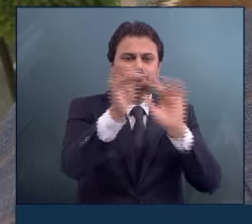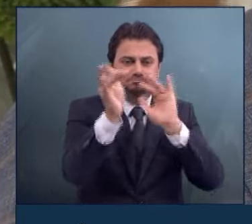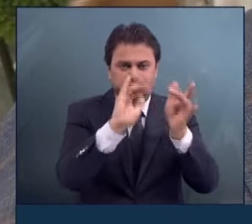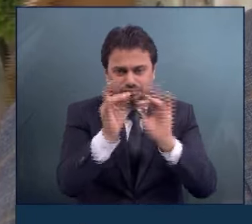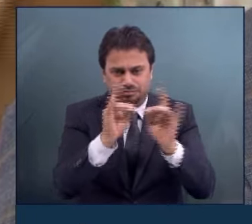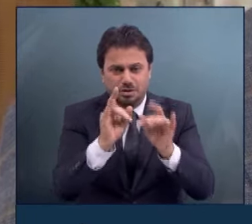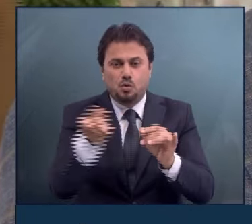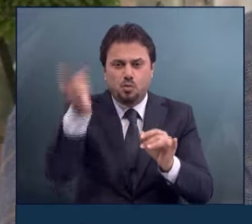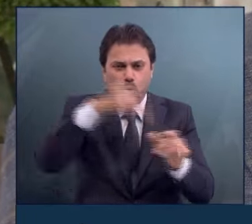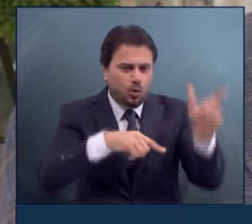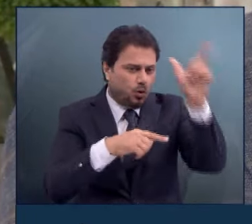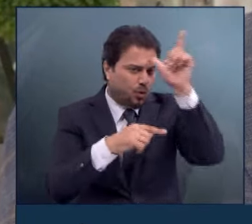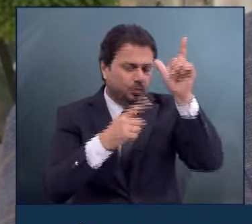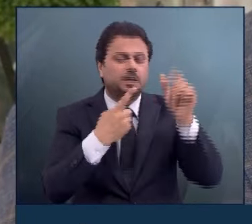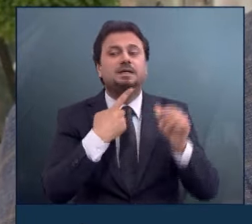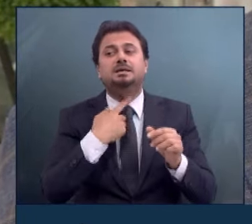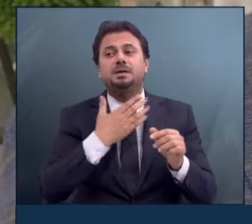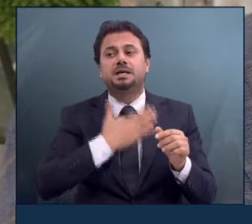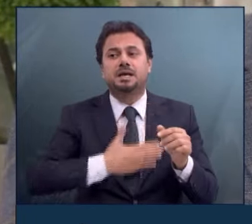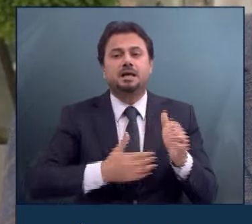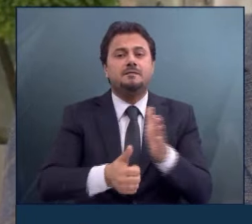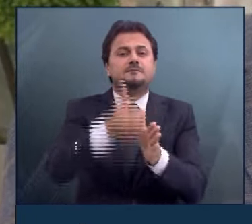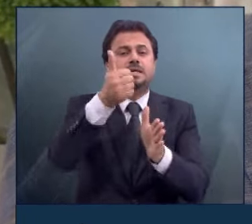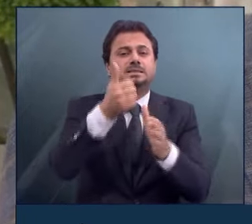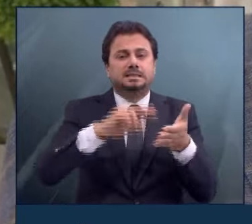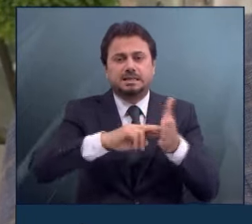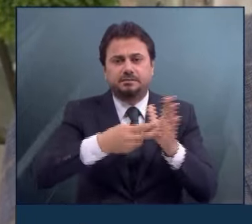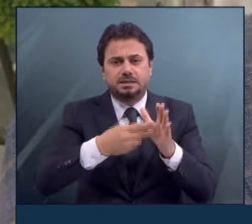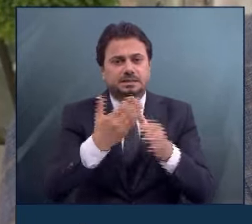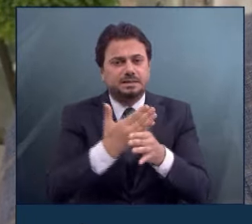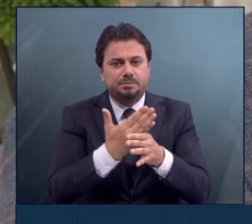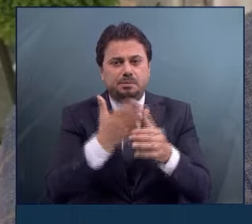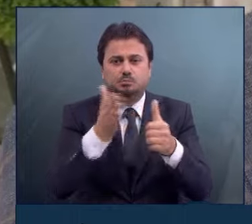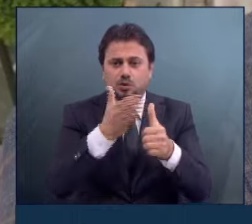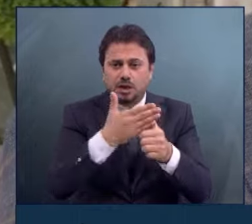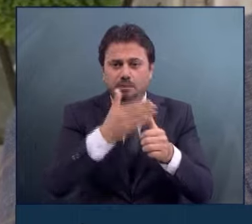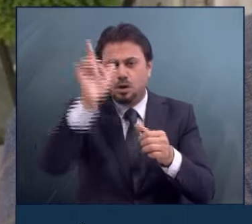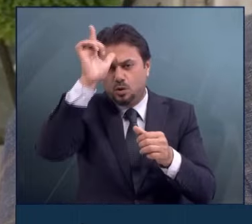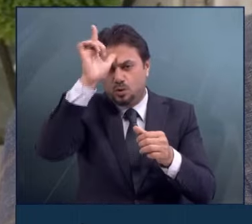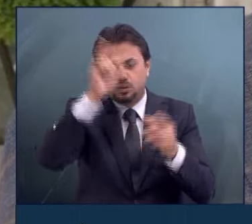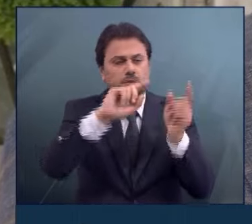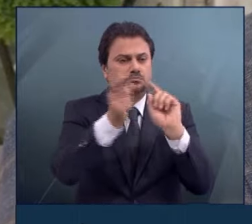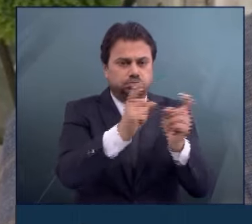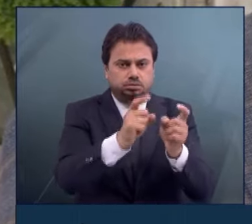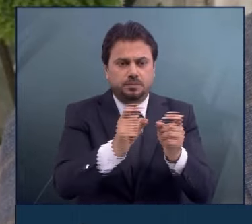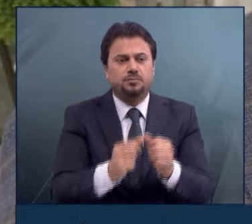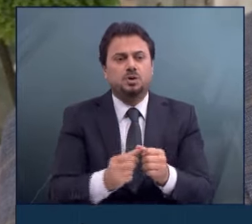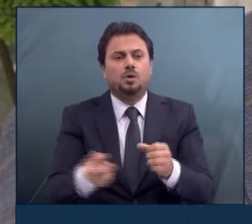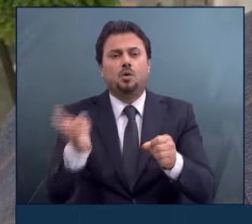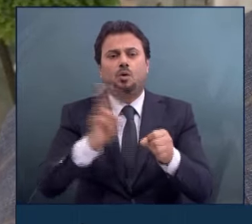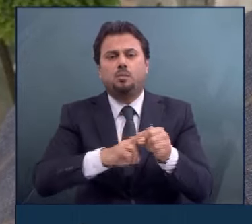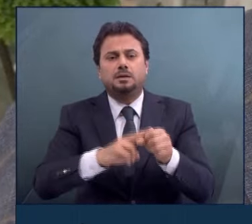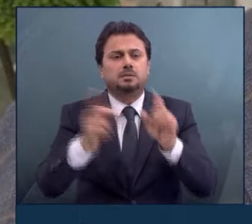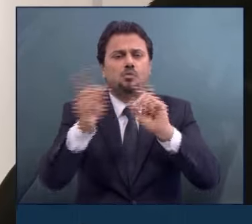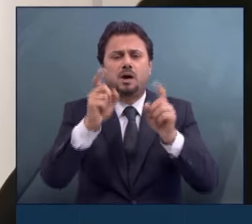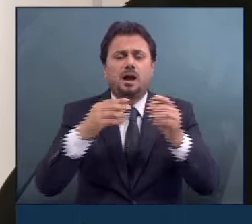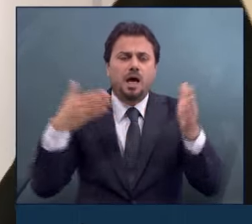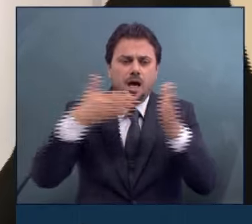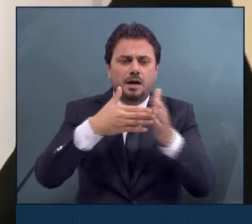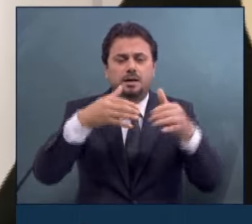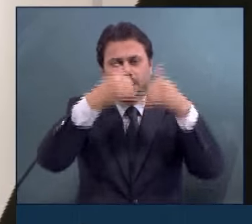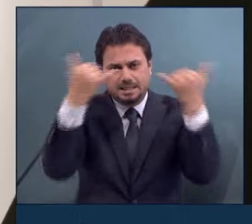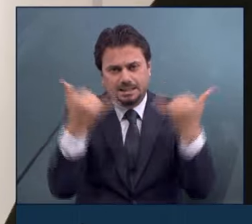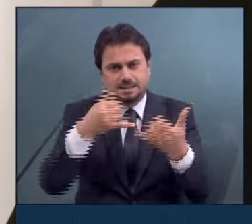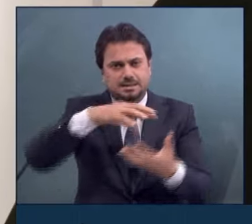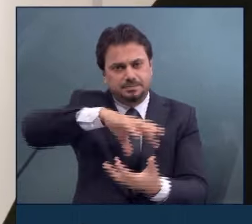له الفوز في مباراته مع المنتخب الاردني وان شاء الله المباراه النهائيه.